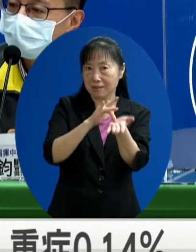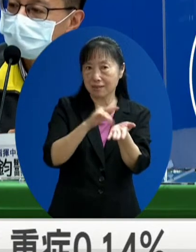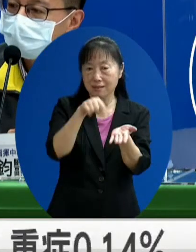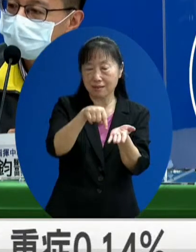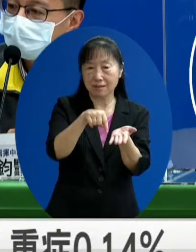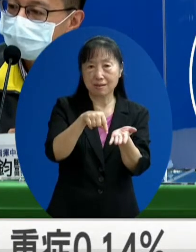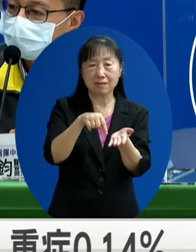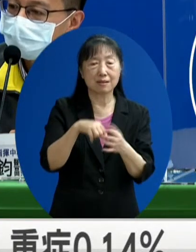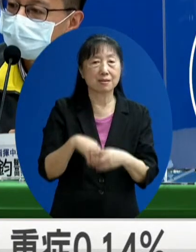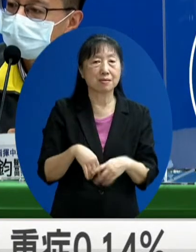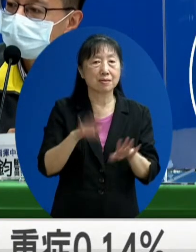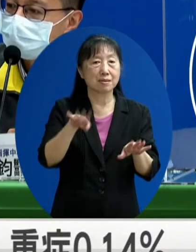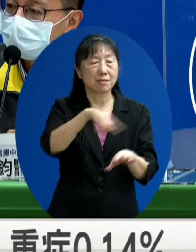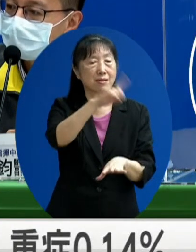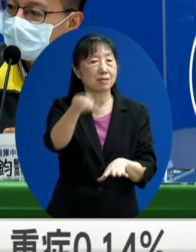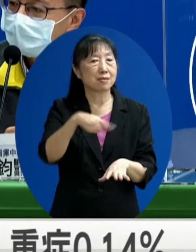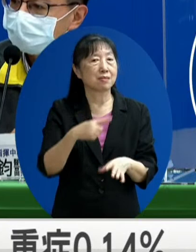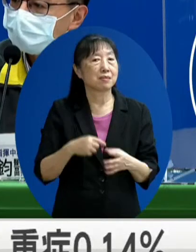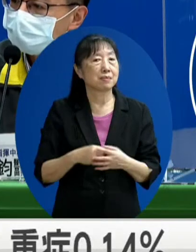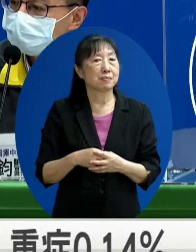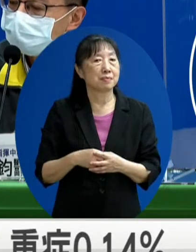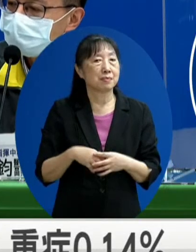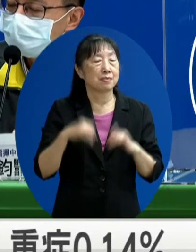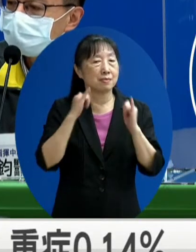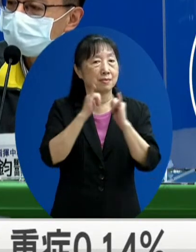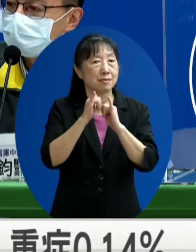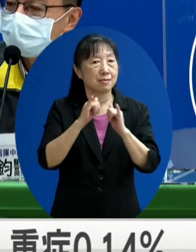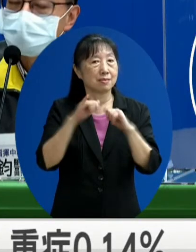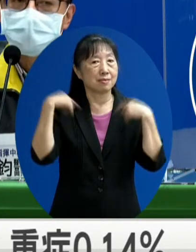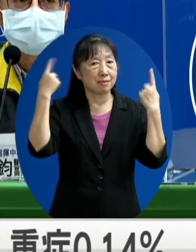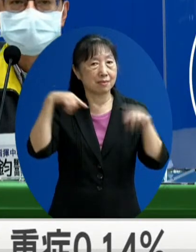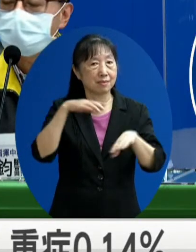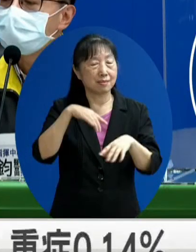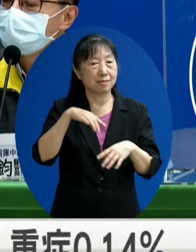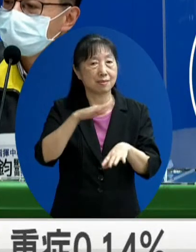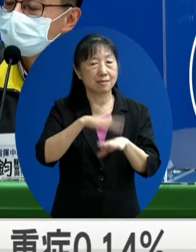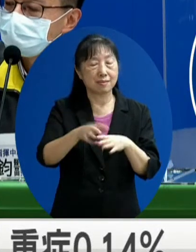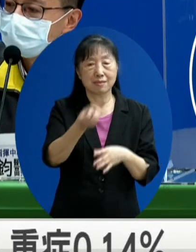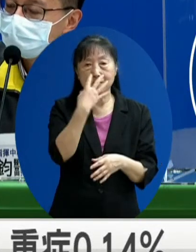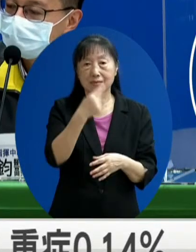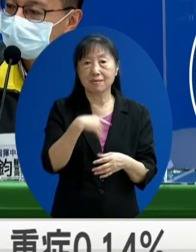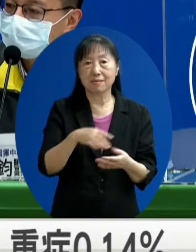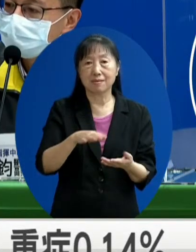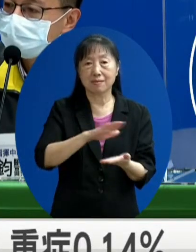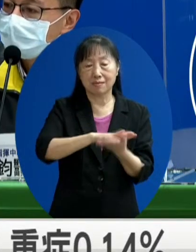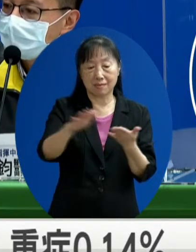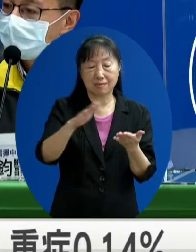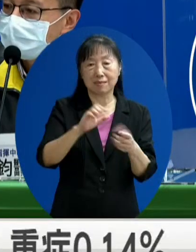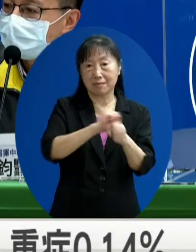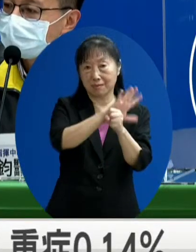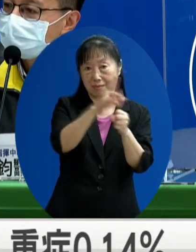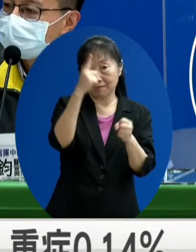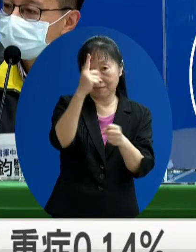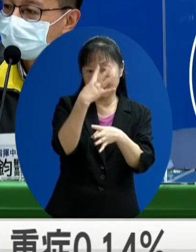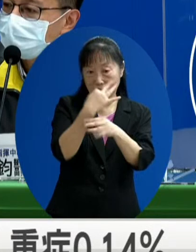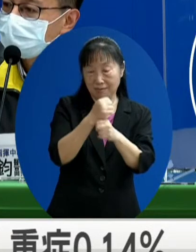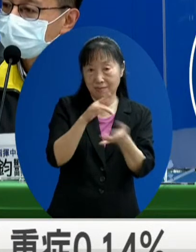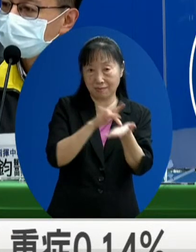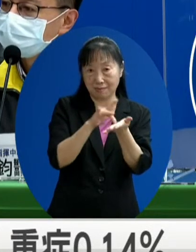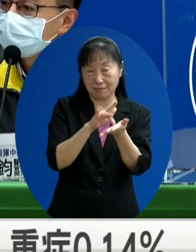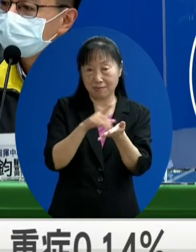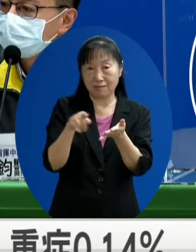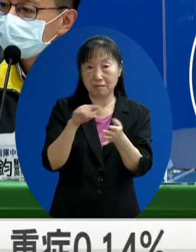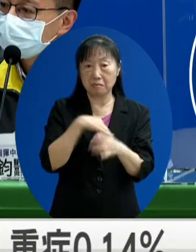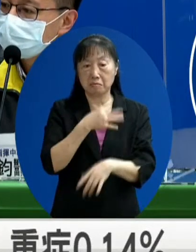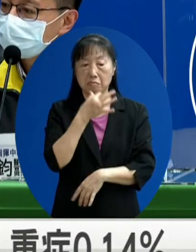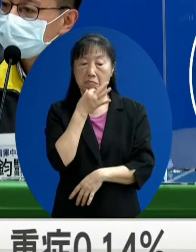那个我们现在民众也很常会去使用的这个清冠一号，因为本身可能有一些药物特性交互